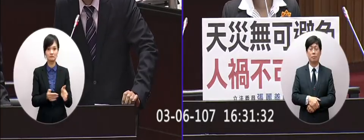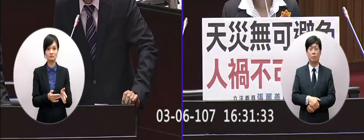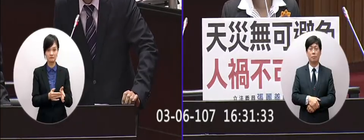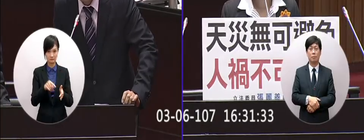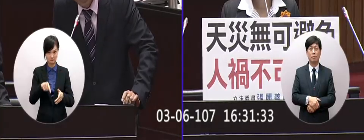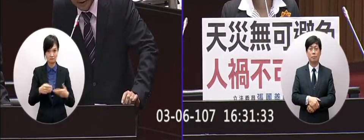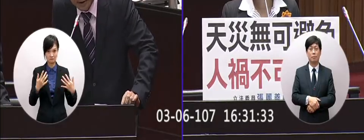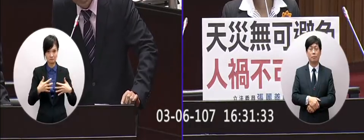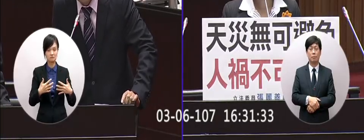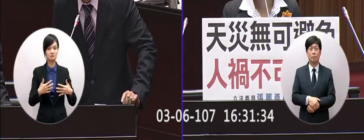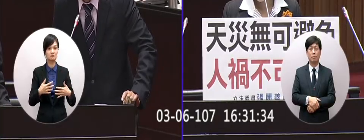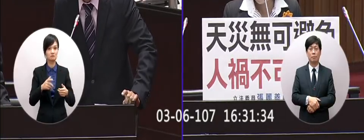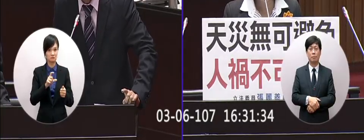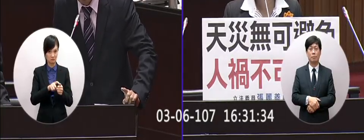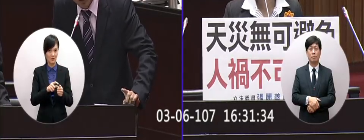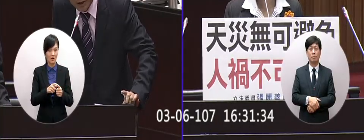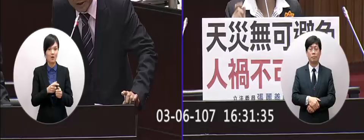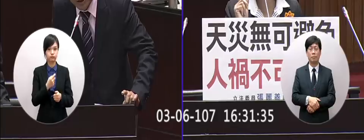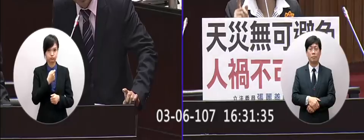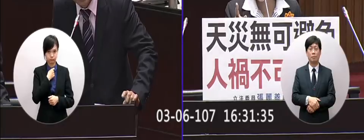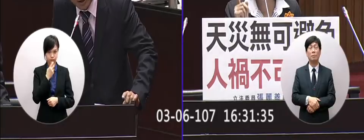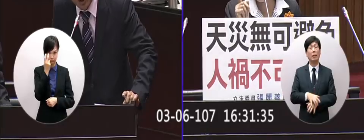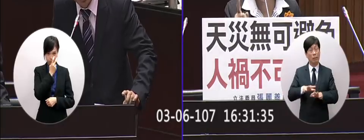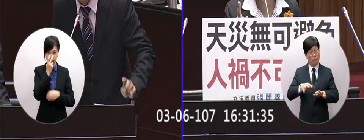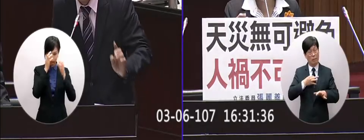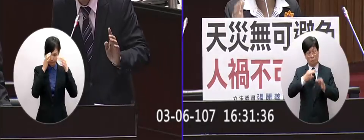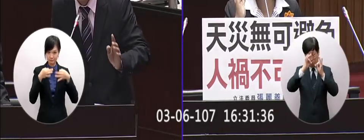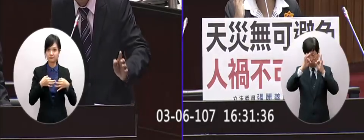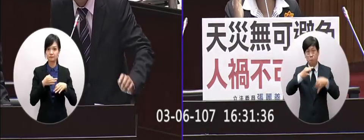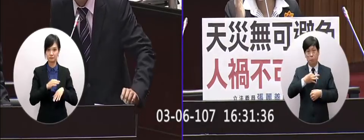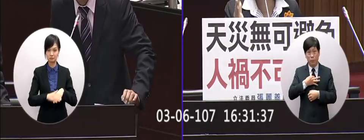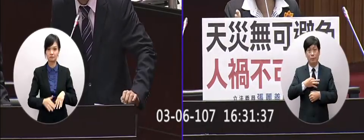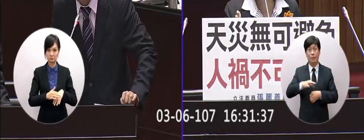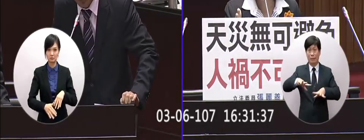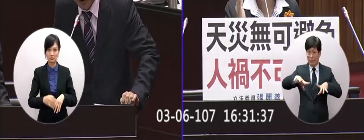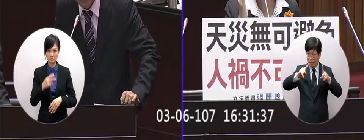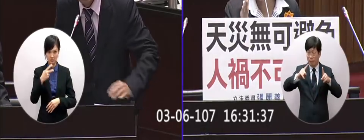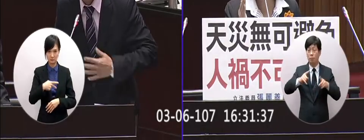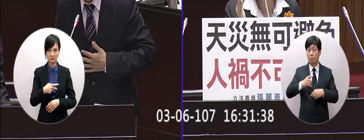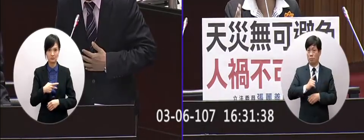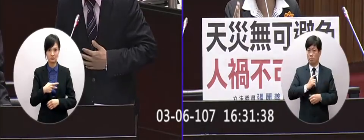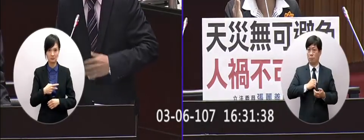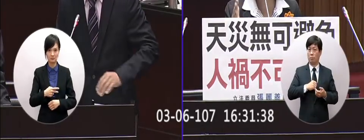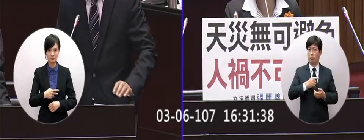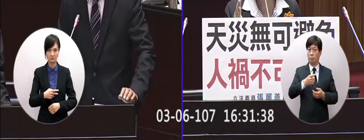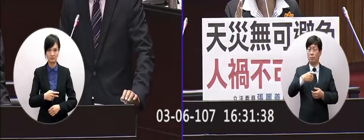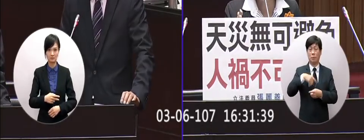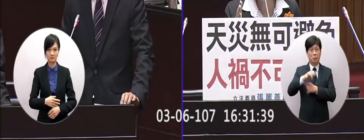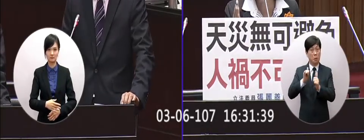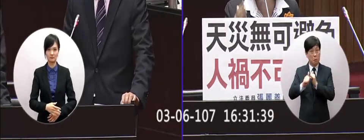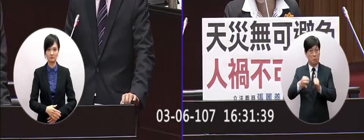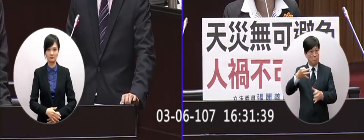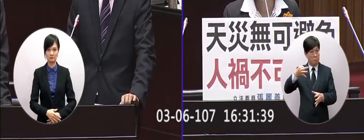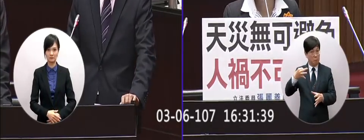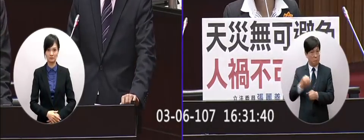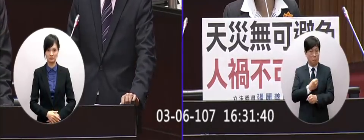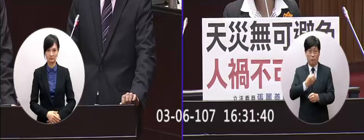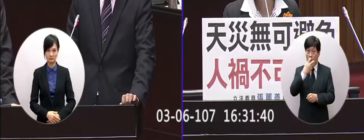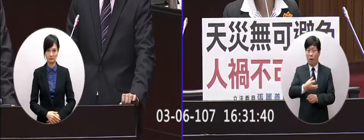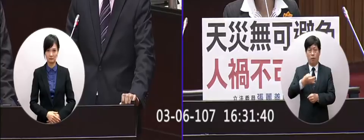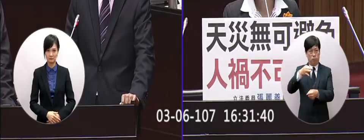检讨。但是现在是先把问题 要检讨 完之后， 先拿出农民损失的补助